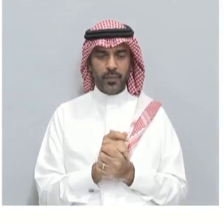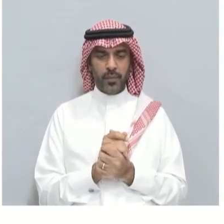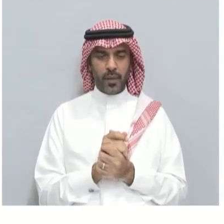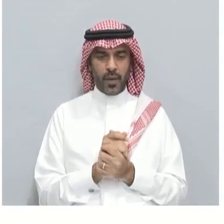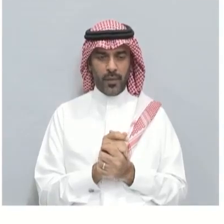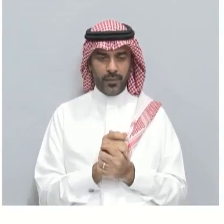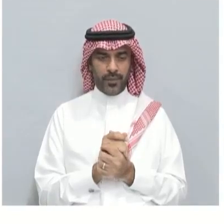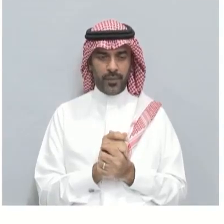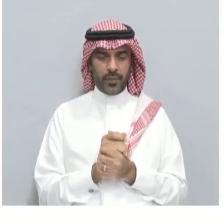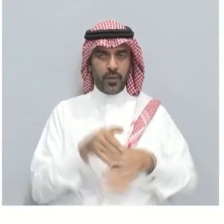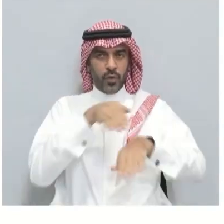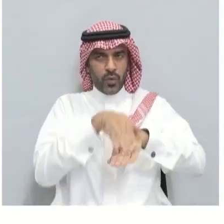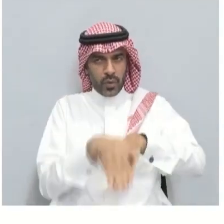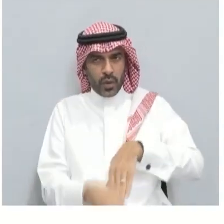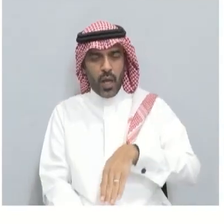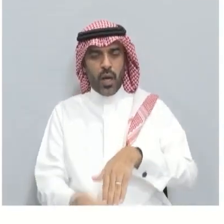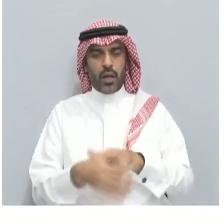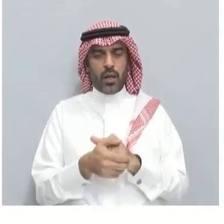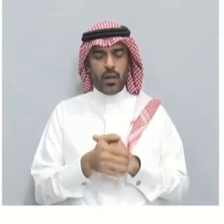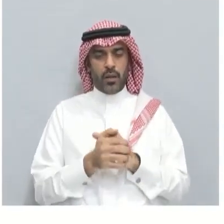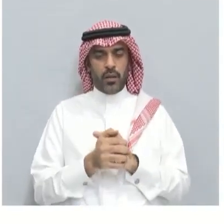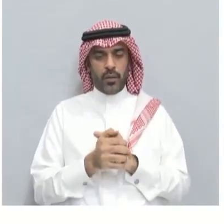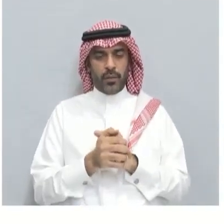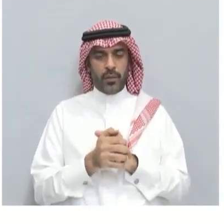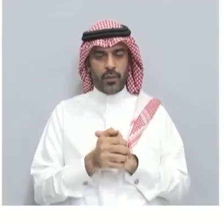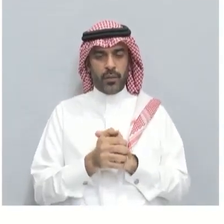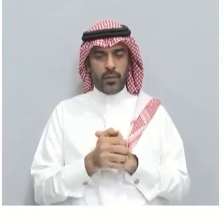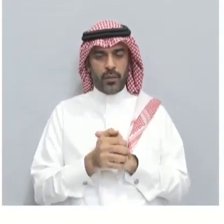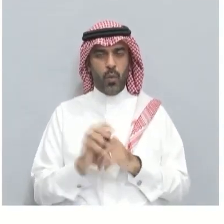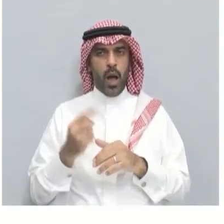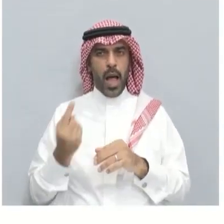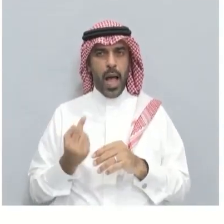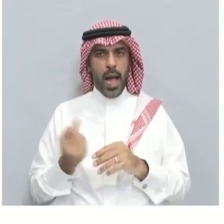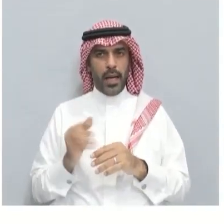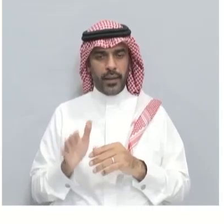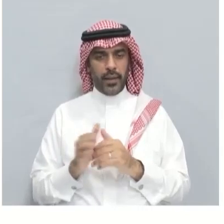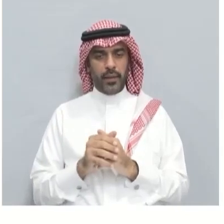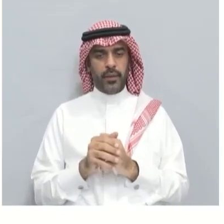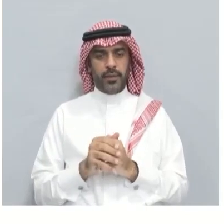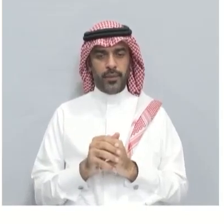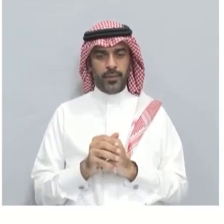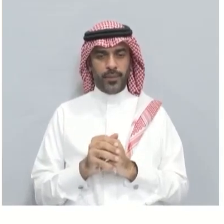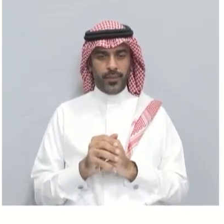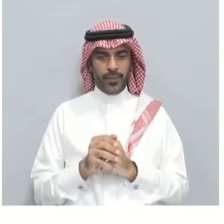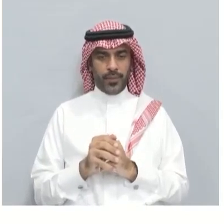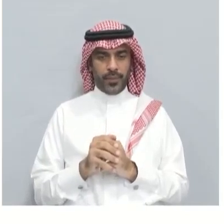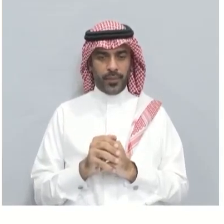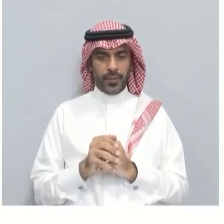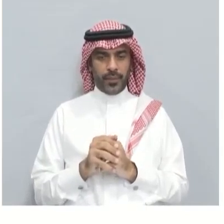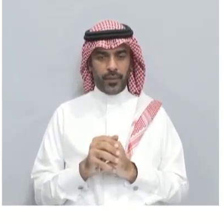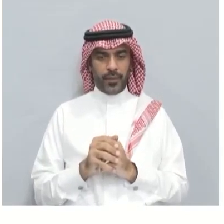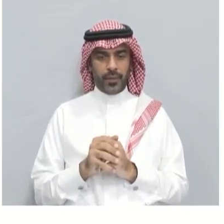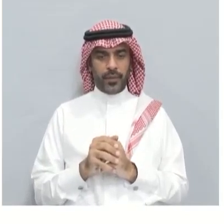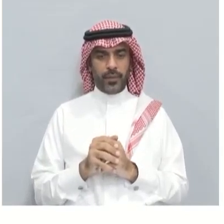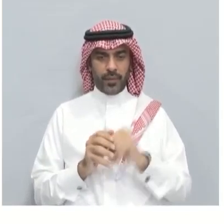تتحرك الصخور حوله كان لدينا الصدع العادي وكانت السبب في ذلك هو قوه ماذا